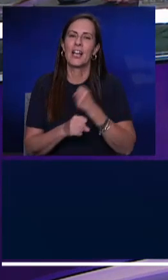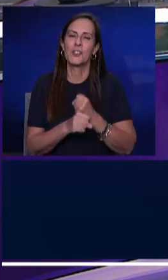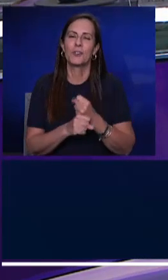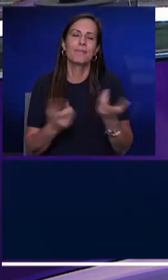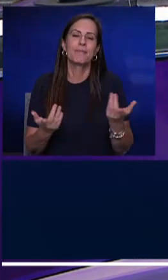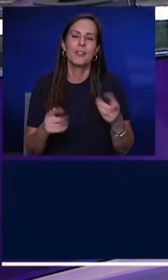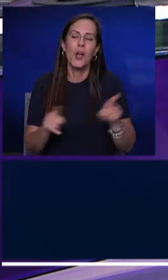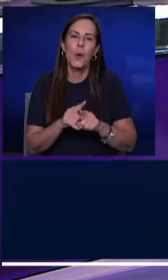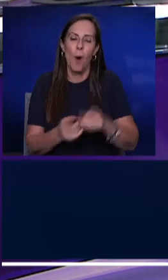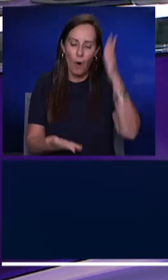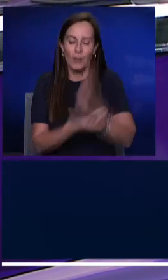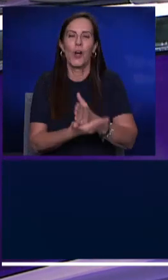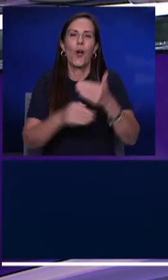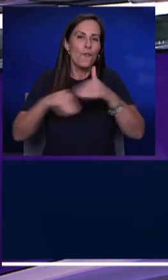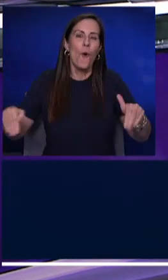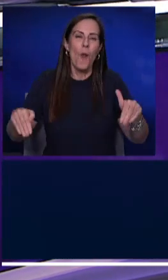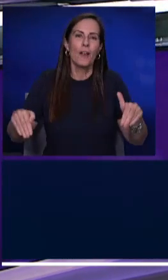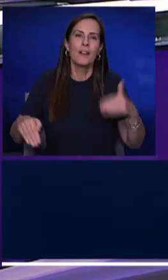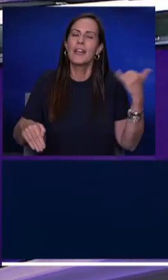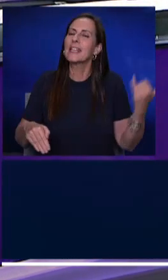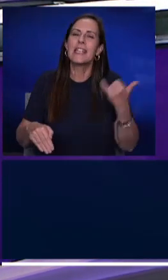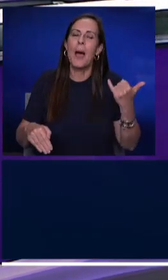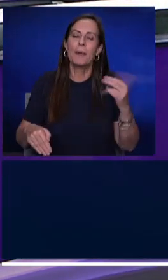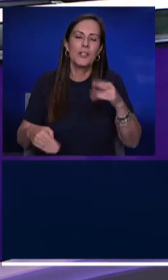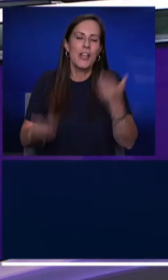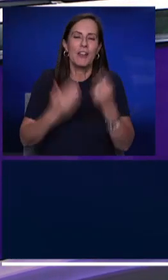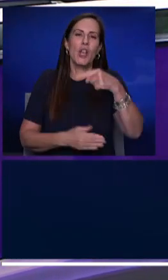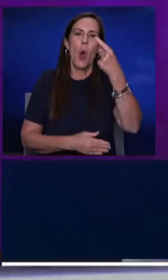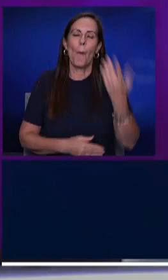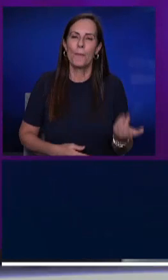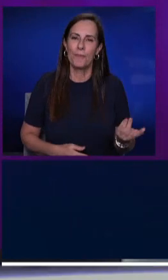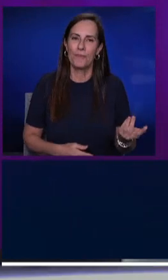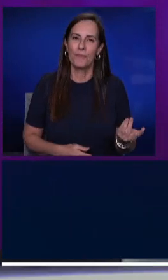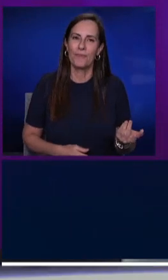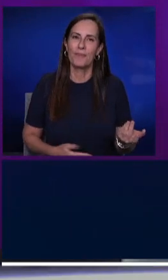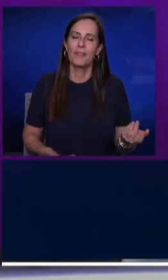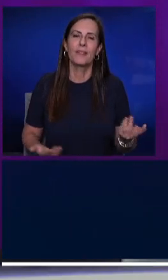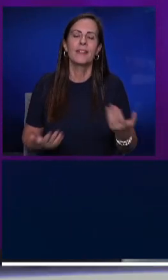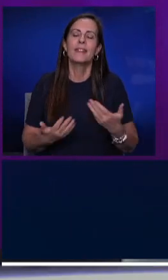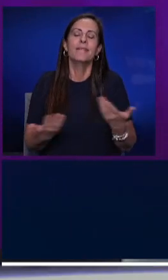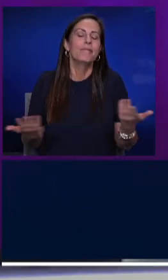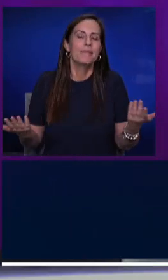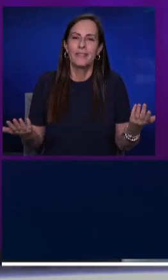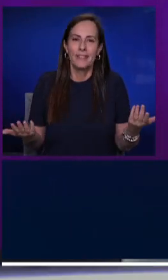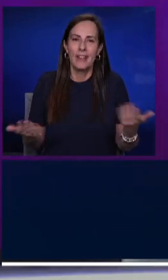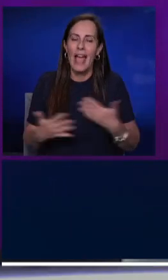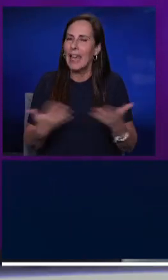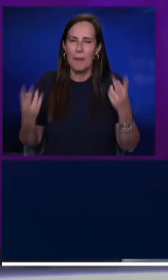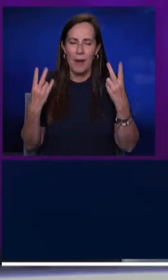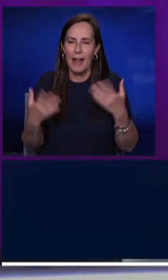דיכוטומיה כזאת, והיא תמיד תהיה בהבדל של יום. אין משמעות מאוד